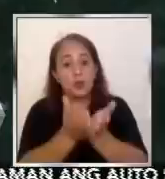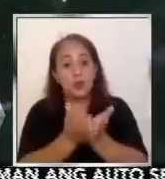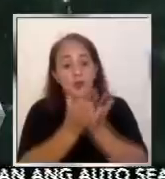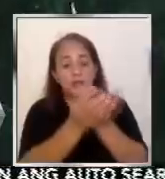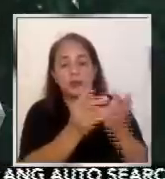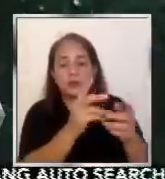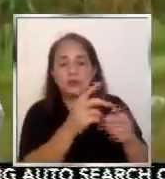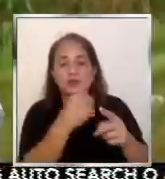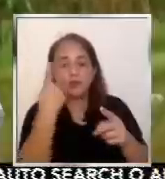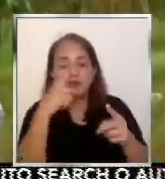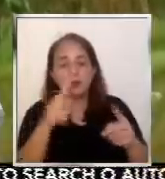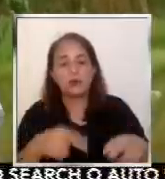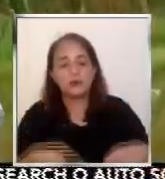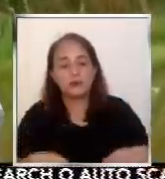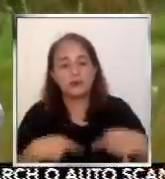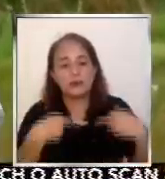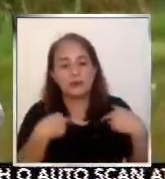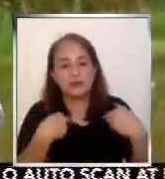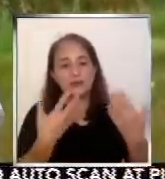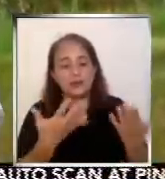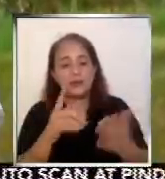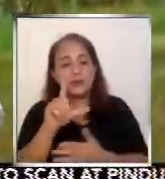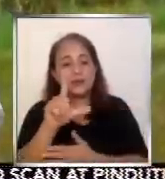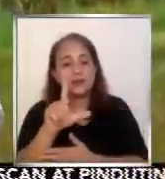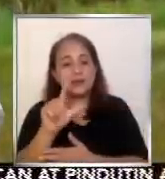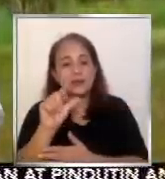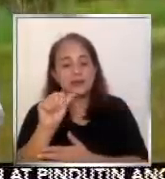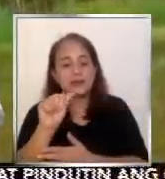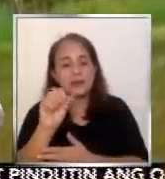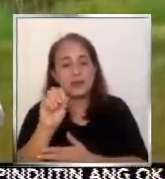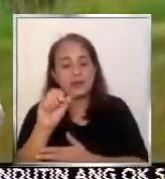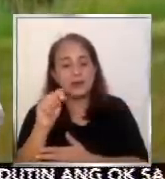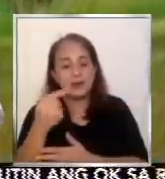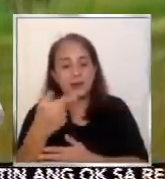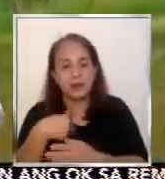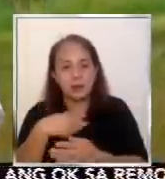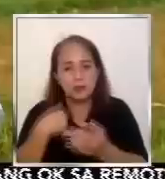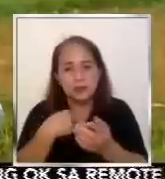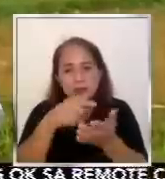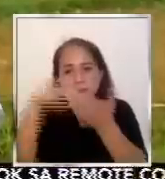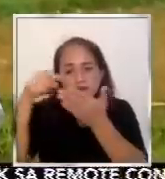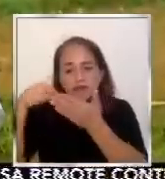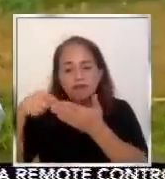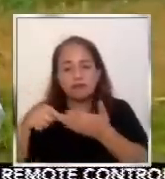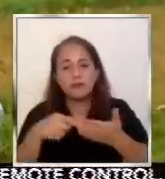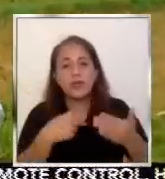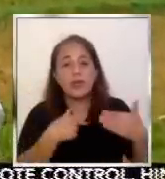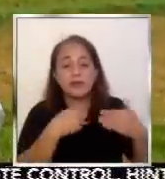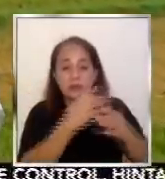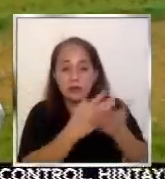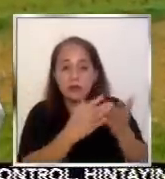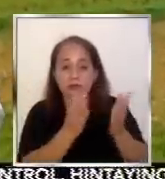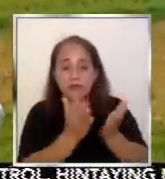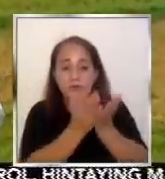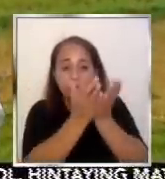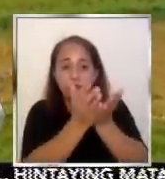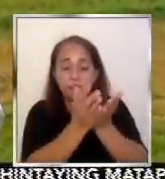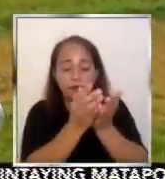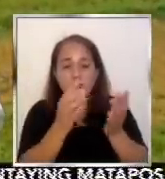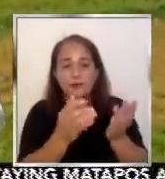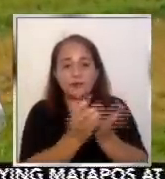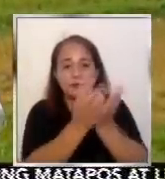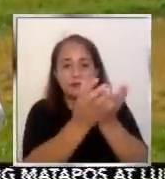mismo ng sito sa Lawag City. Sa ating pag-iikot kanina, ilang mangista ang ating namataan na nanghuli